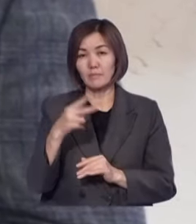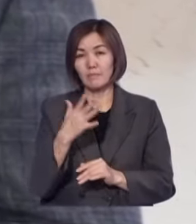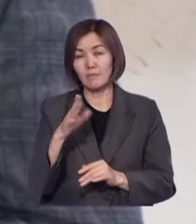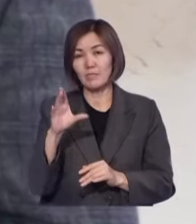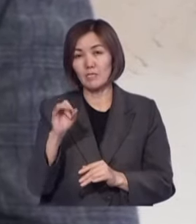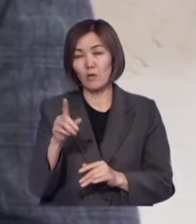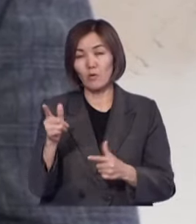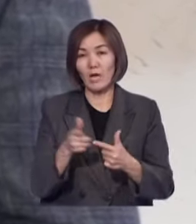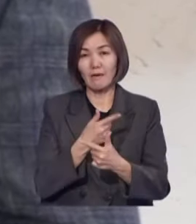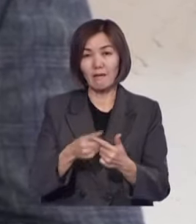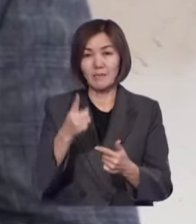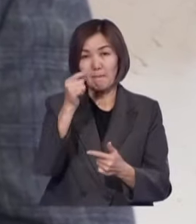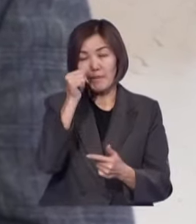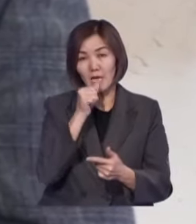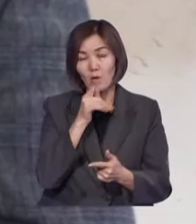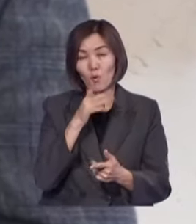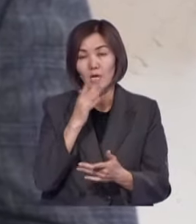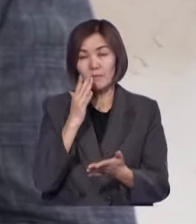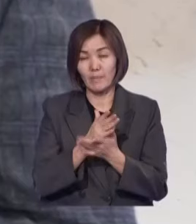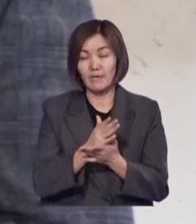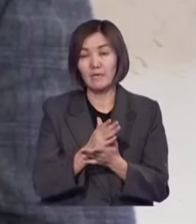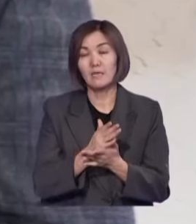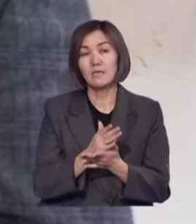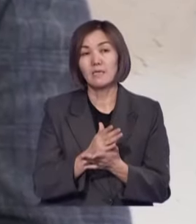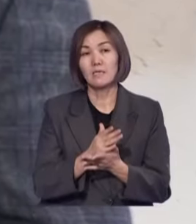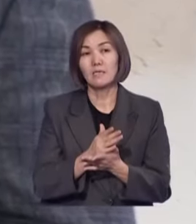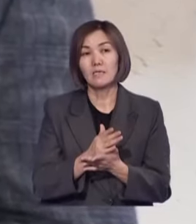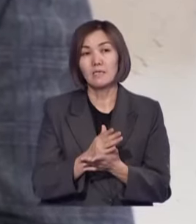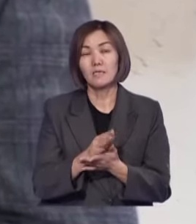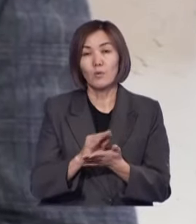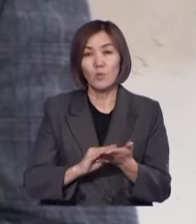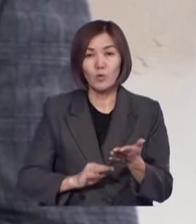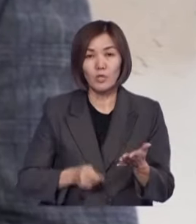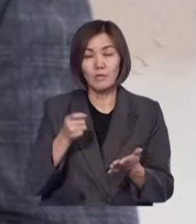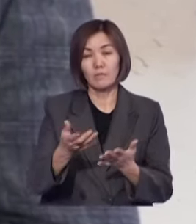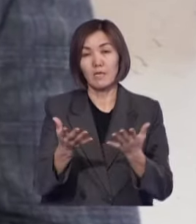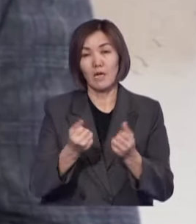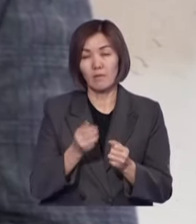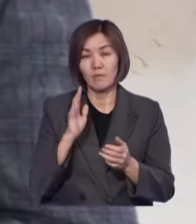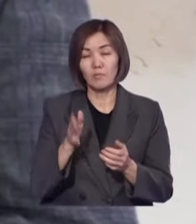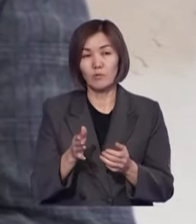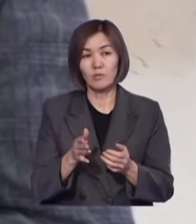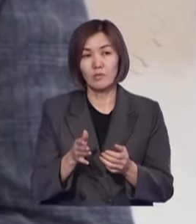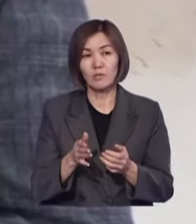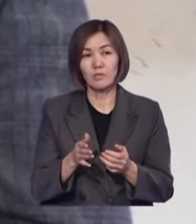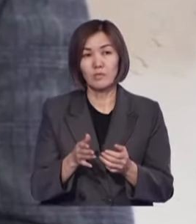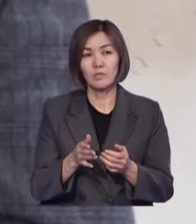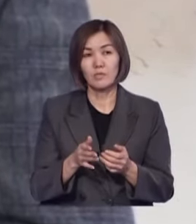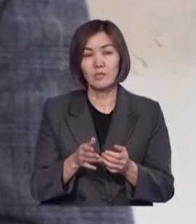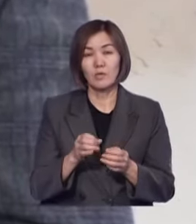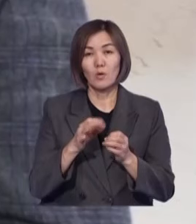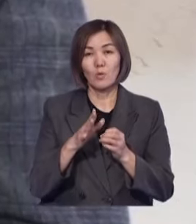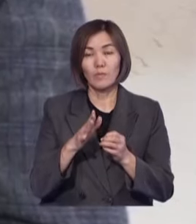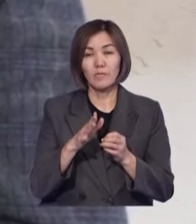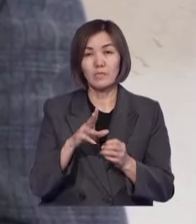аяғын аралығында жобалар қабылданатын болады, жобалардың өтінімдерін біз қабылдайтын боламыз. Енді